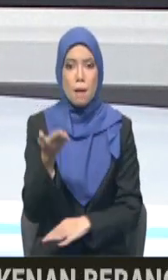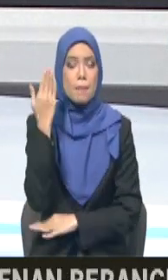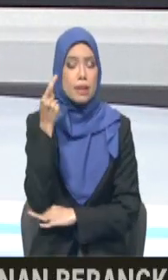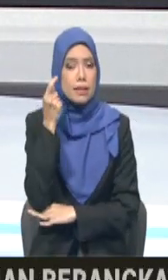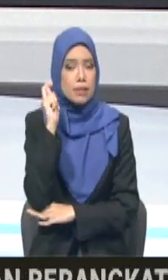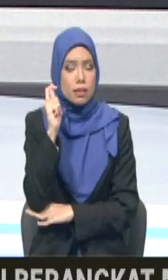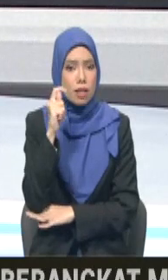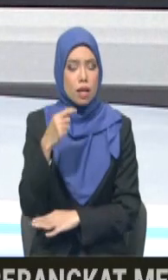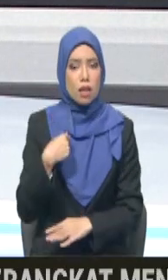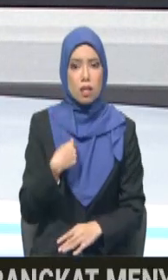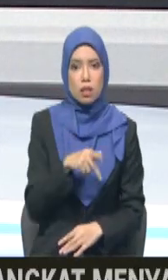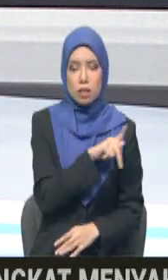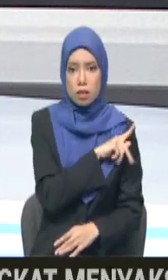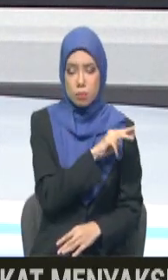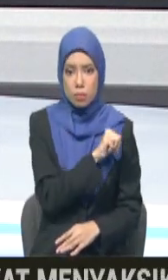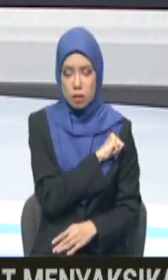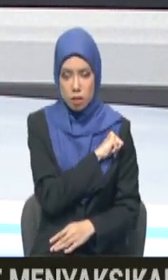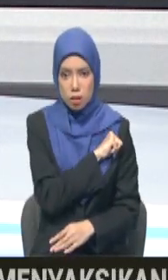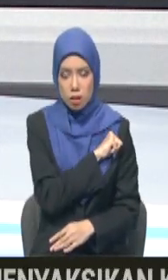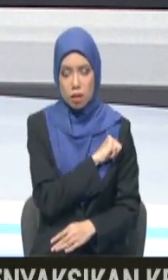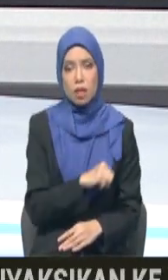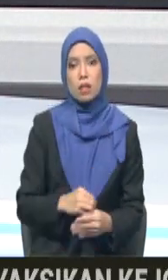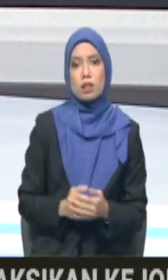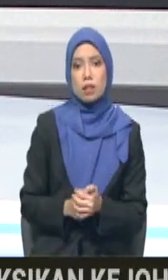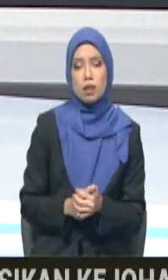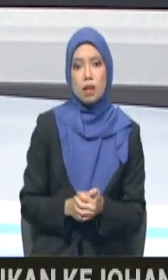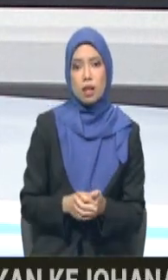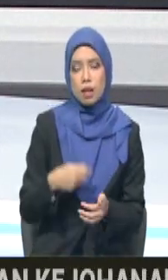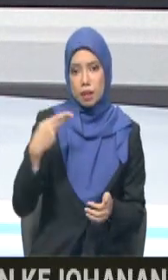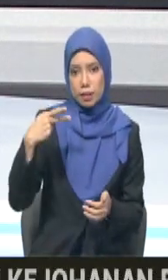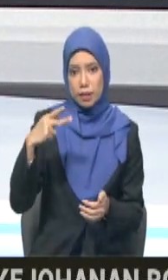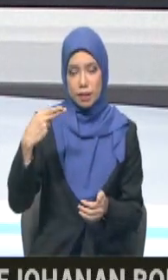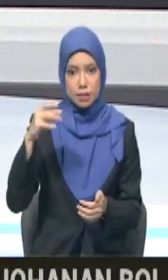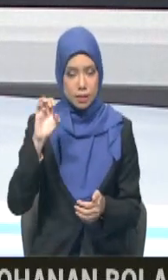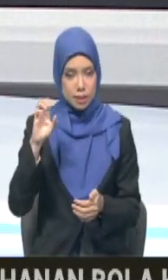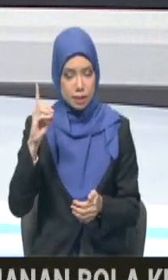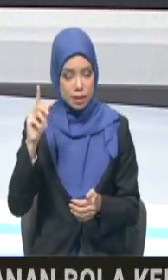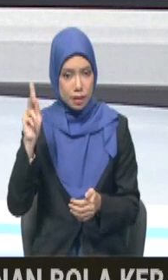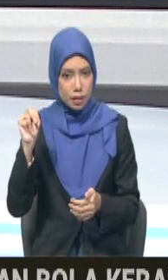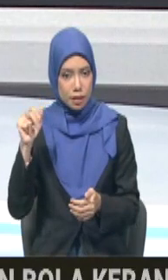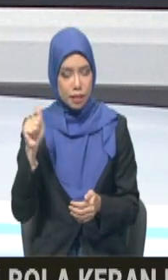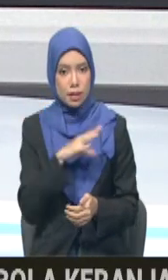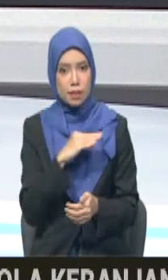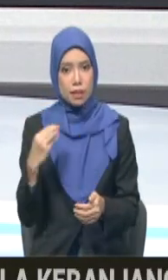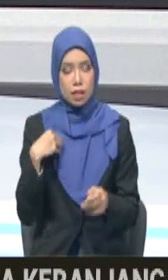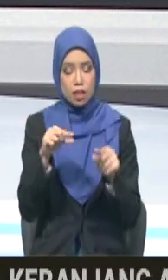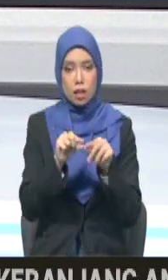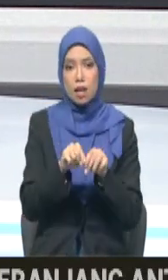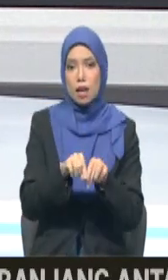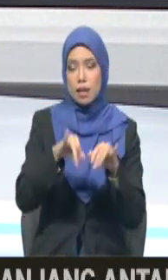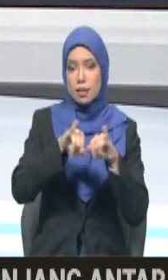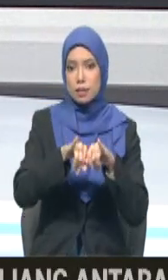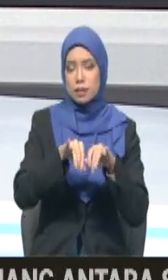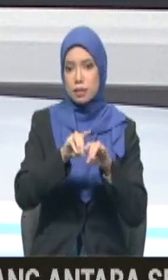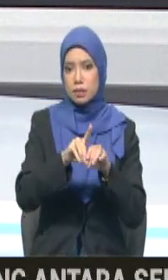ehwal dalam negeri dan jabatan-jabatan di bawahnya mengenakan program memucang-mucang kitani di kawasan Pantai